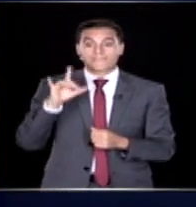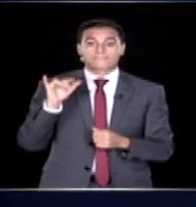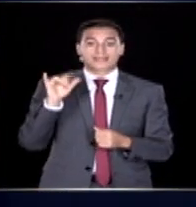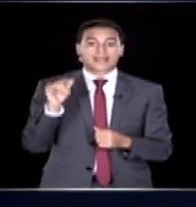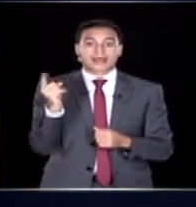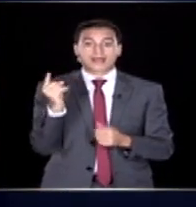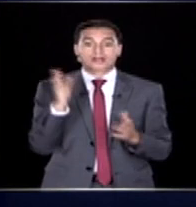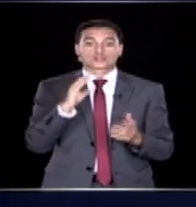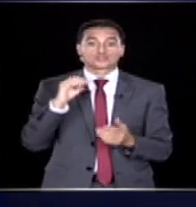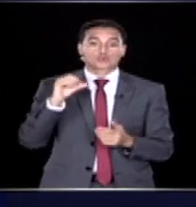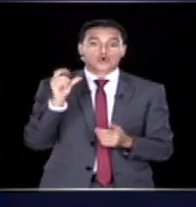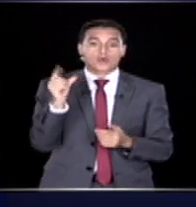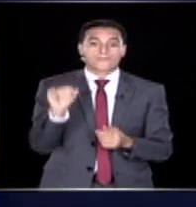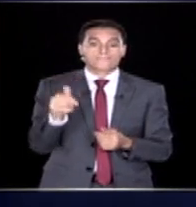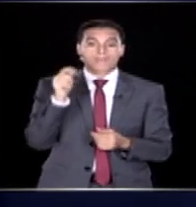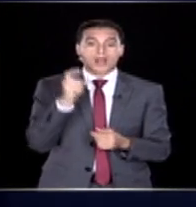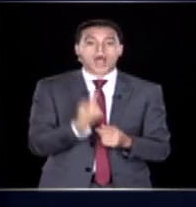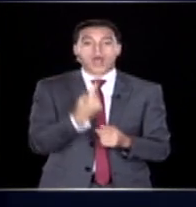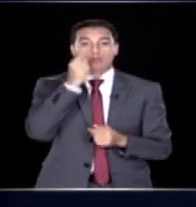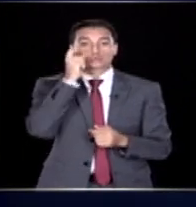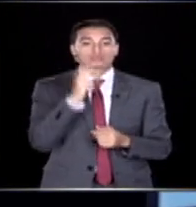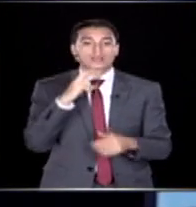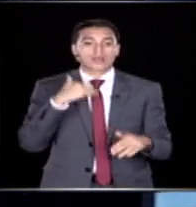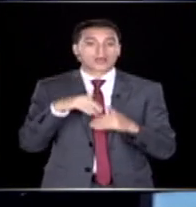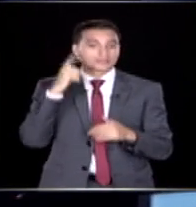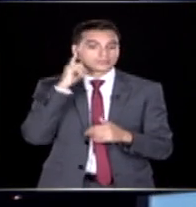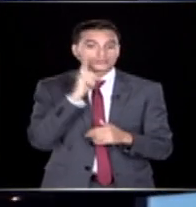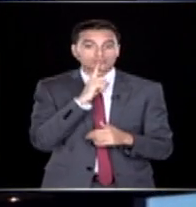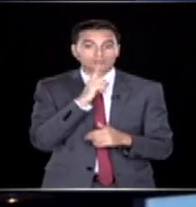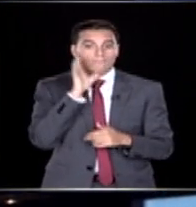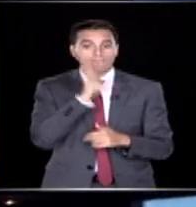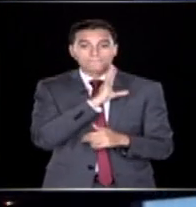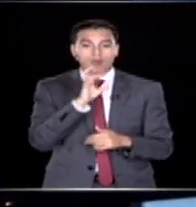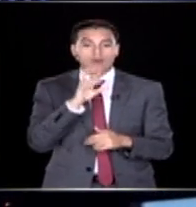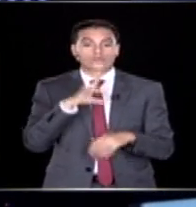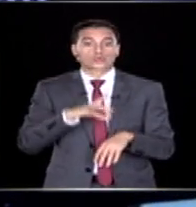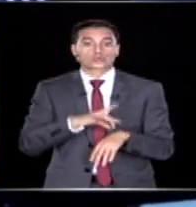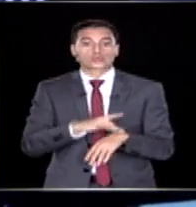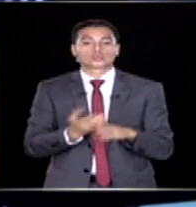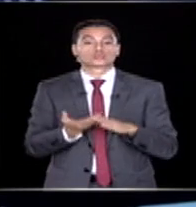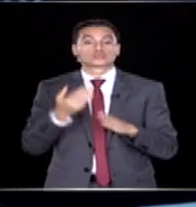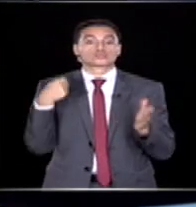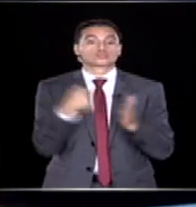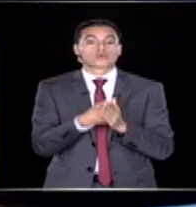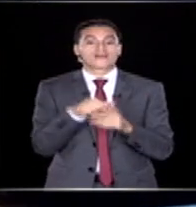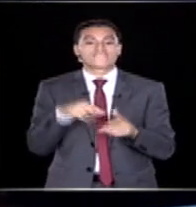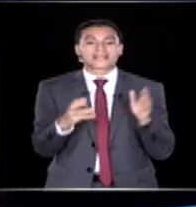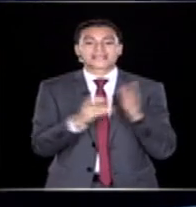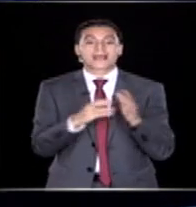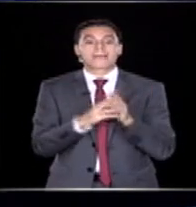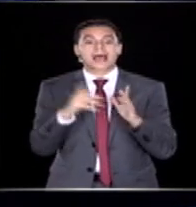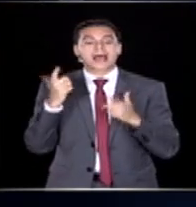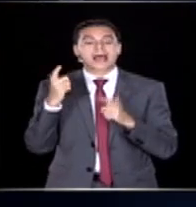بيير جولمان هو أول شخص من ذوي القدرات السمعية يحصل على درجة